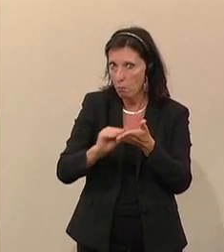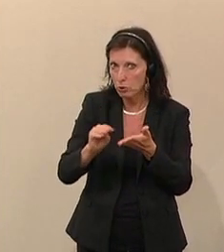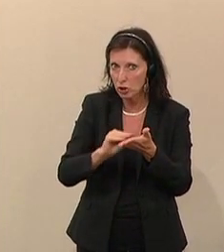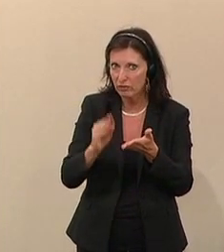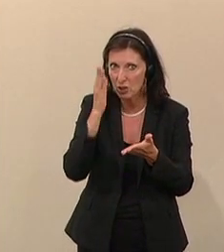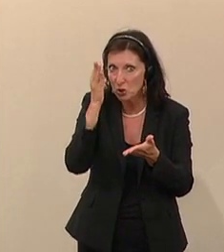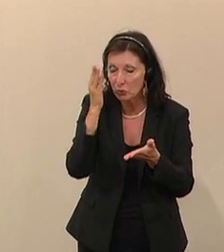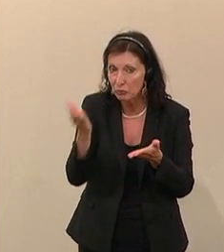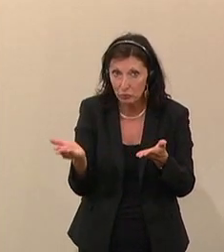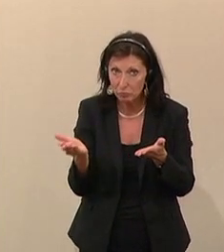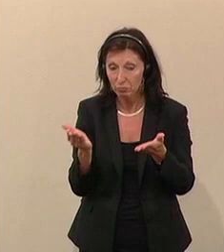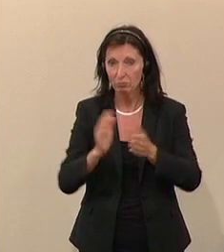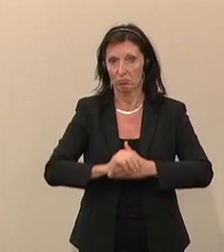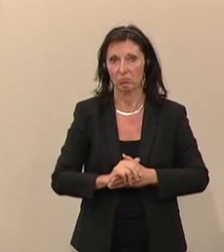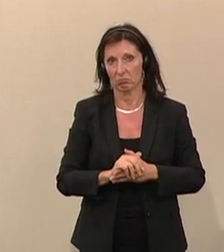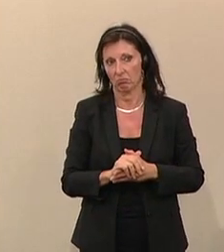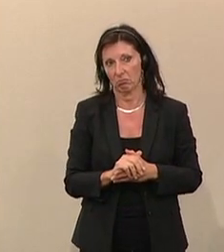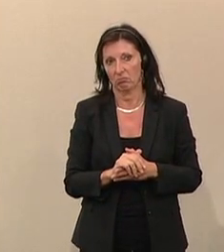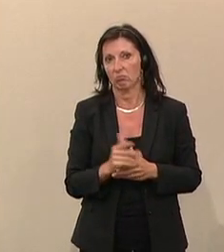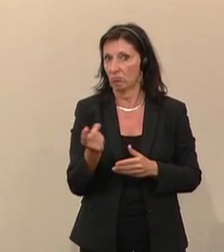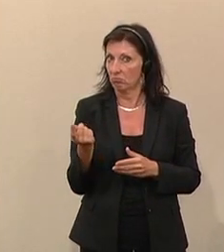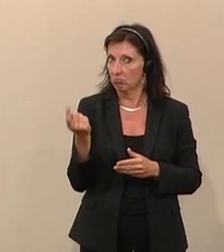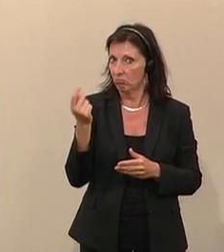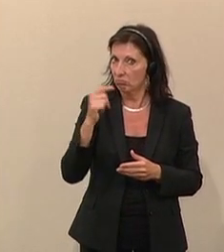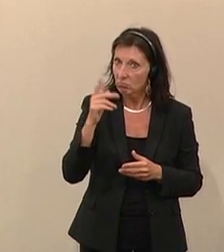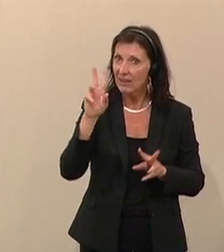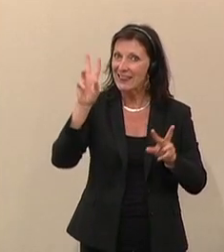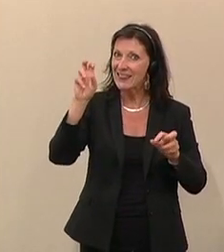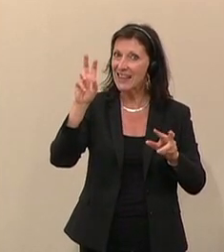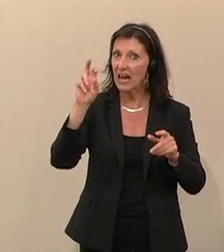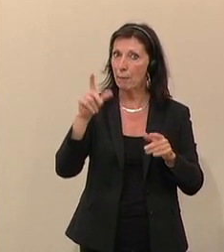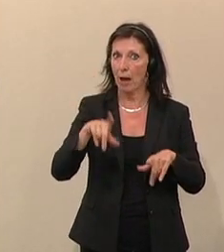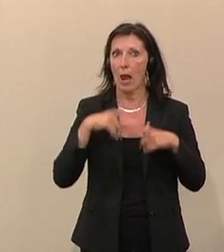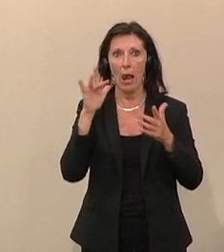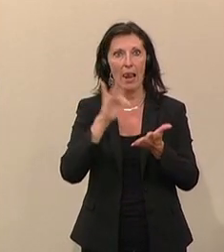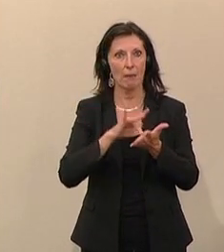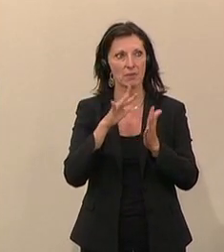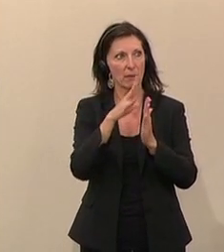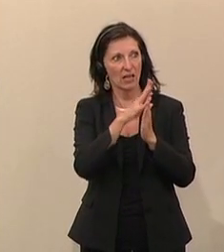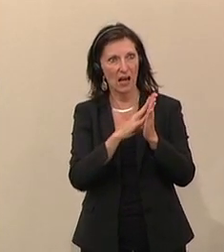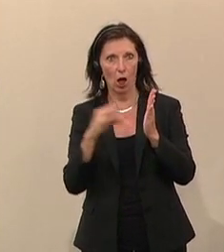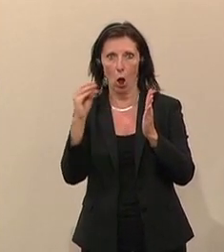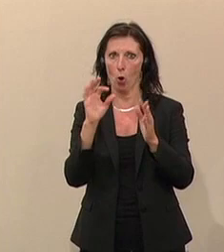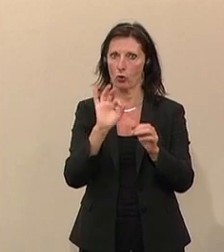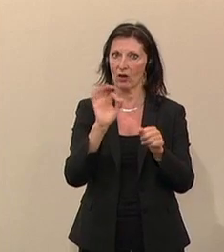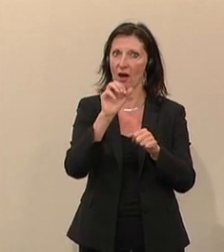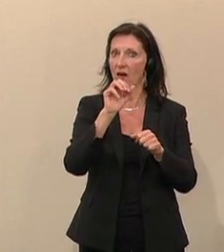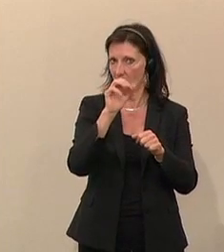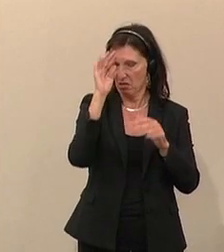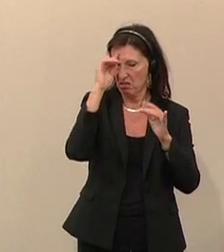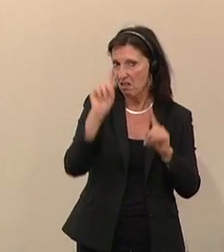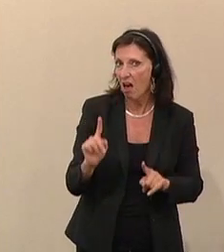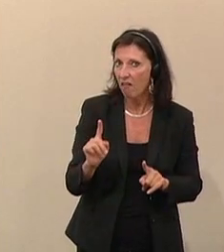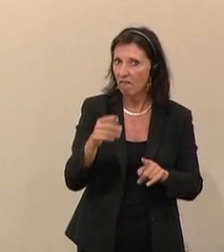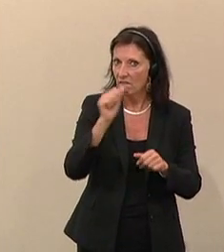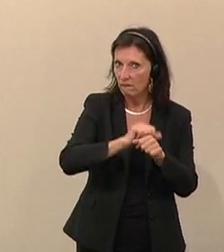zukunft im prinzip kommt das kommt das thema geklonte lebensmittel oder geklontes fleisch von tieren immer